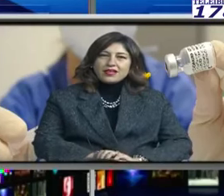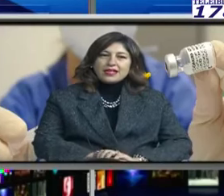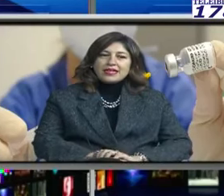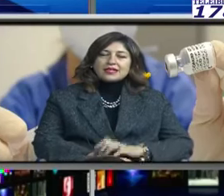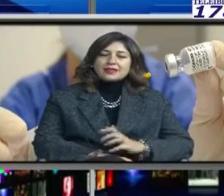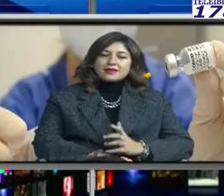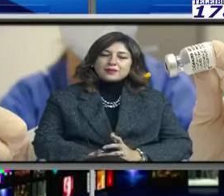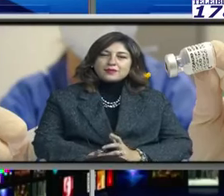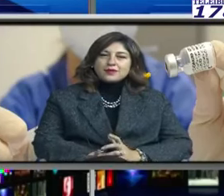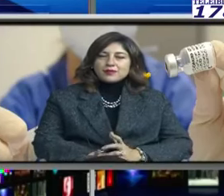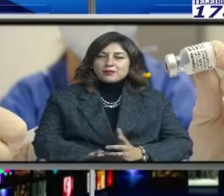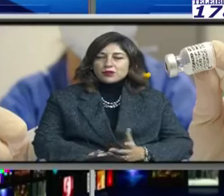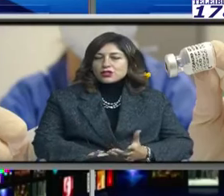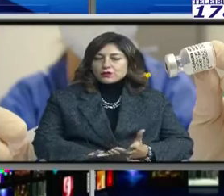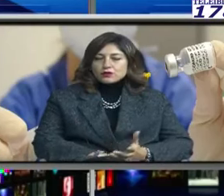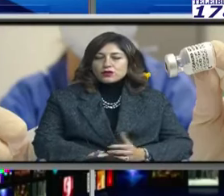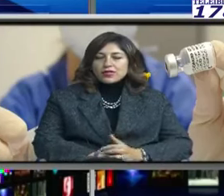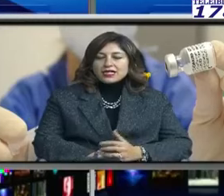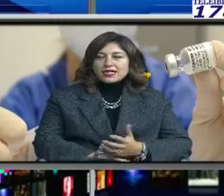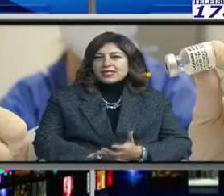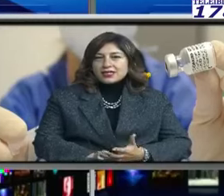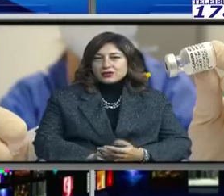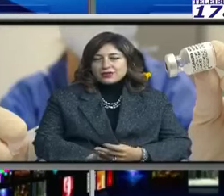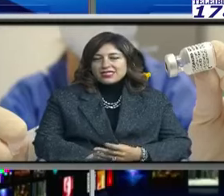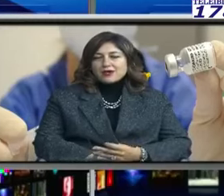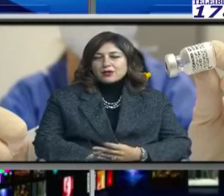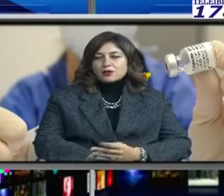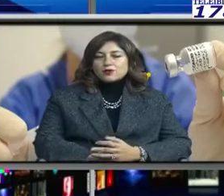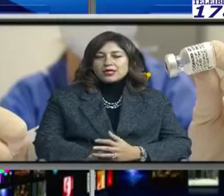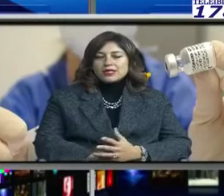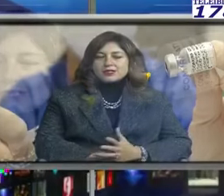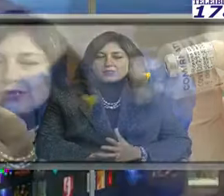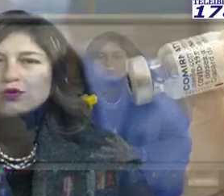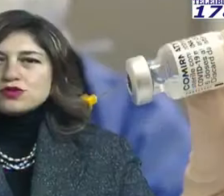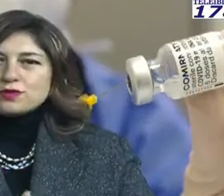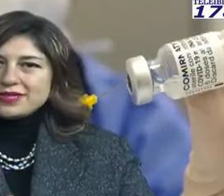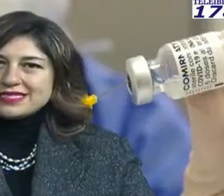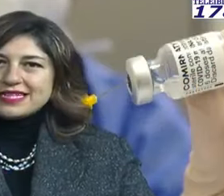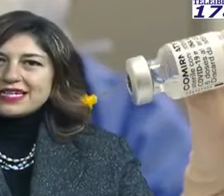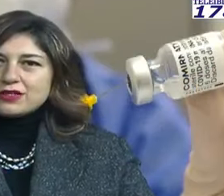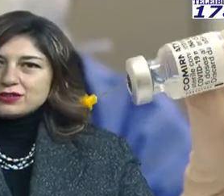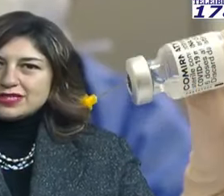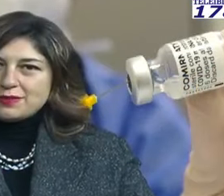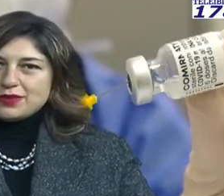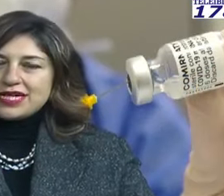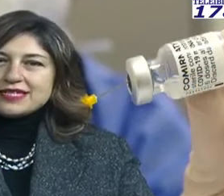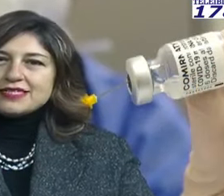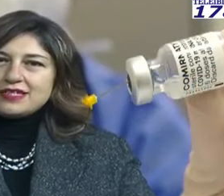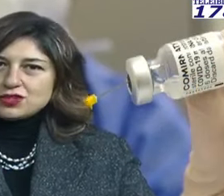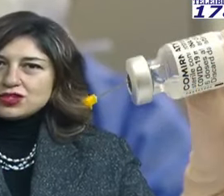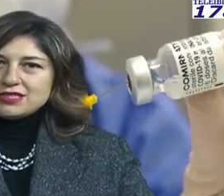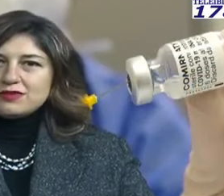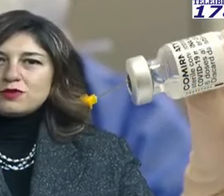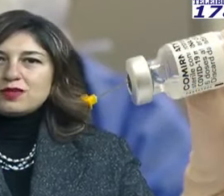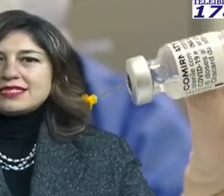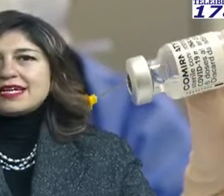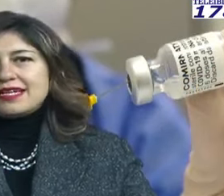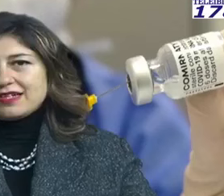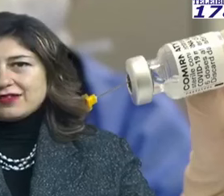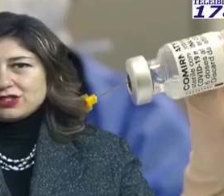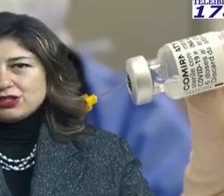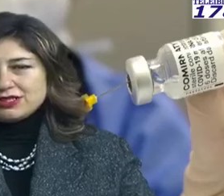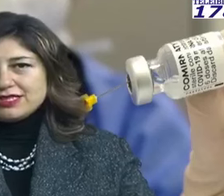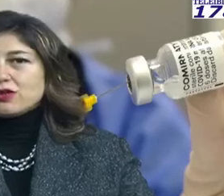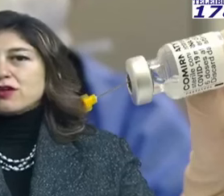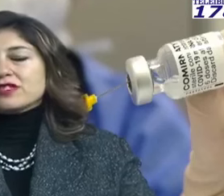Covid? Abbiamo ricevuto la normativa per cui si può somministrare in contemporanea sia il vaccino antinfluenzale